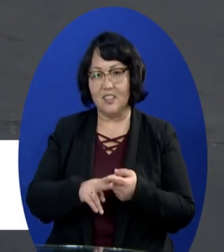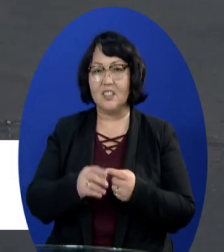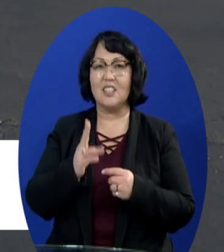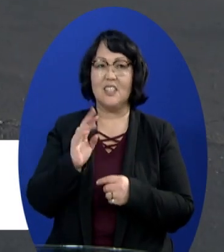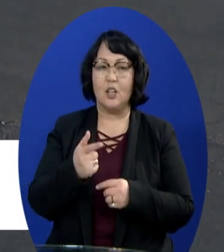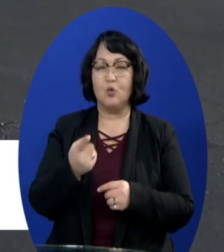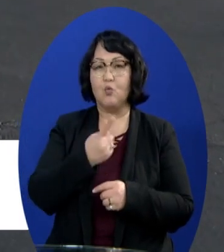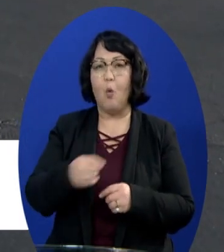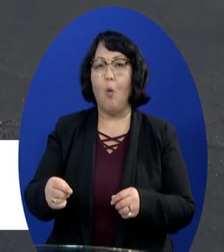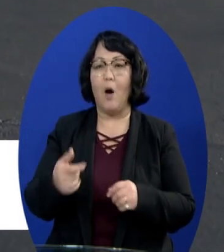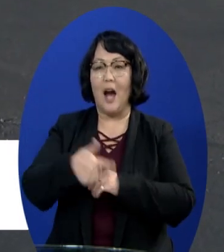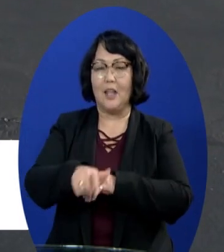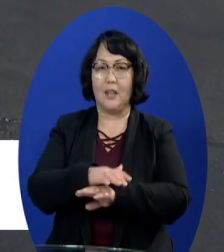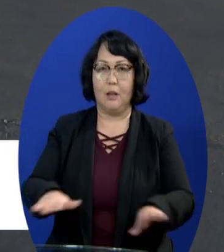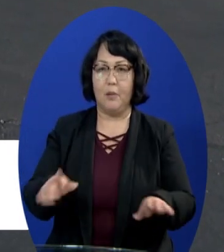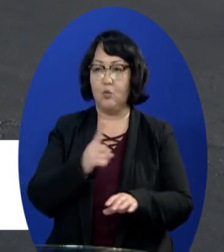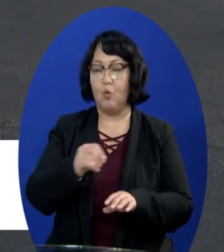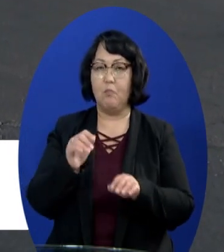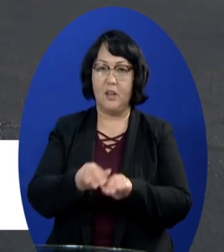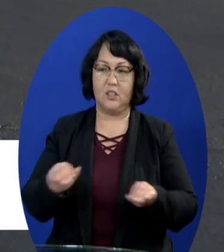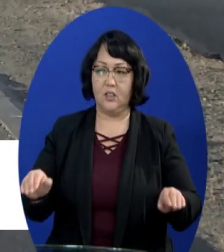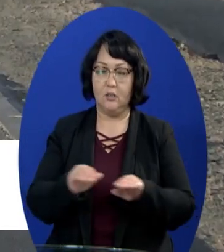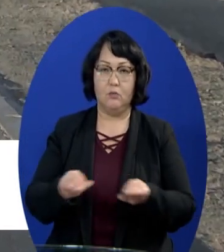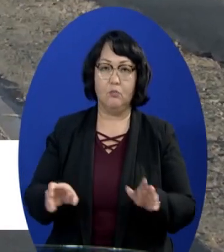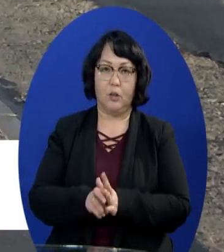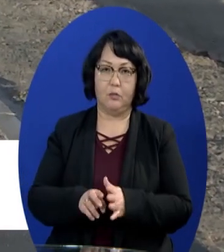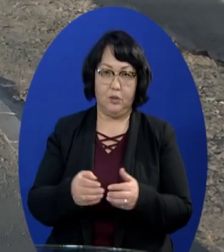гаруй автомашины ил зогсоол бий болох юм байна.